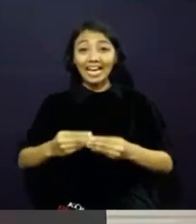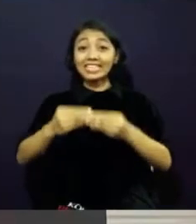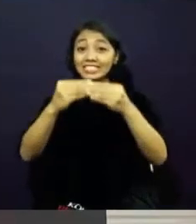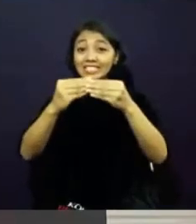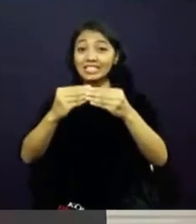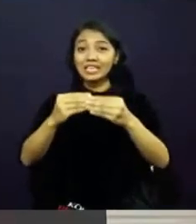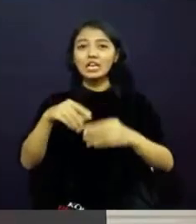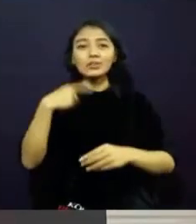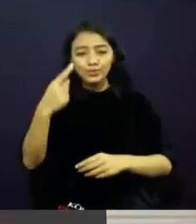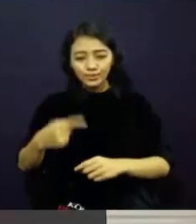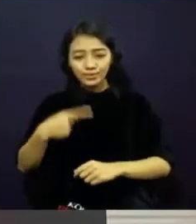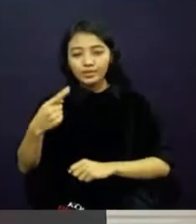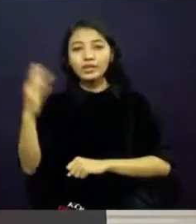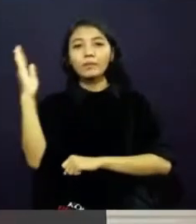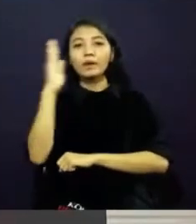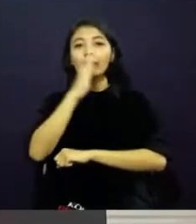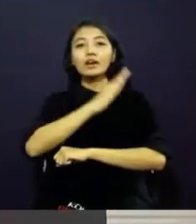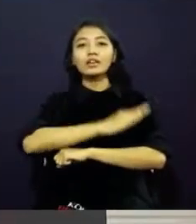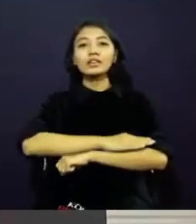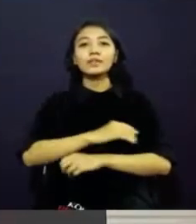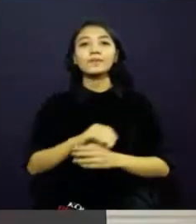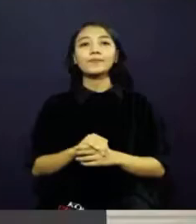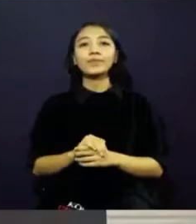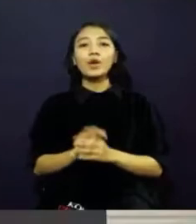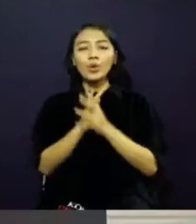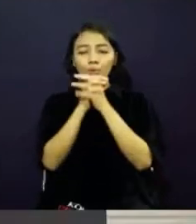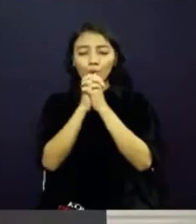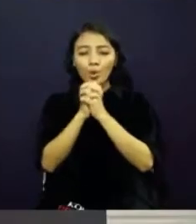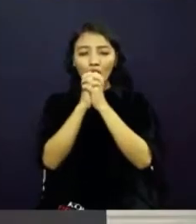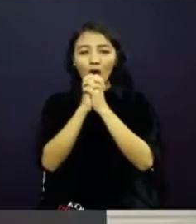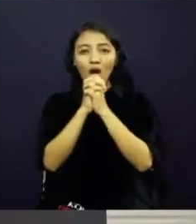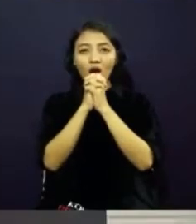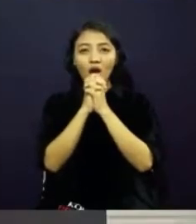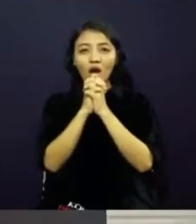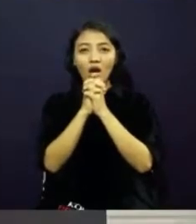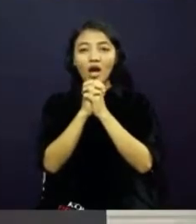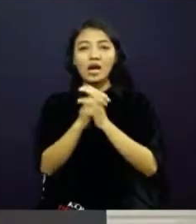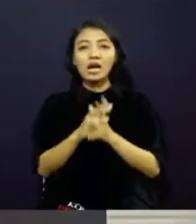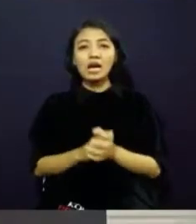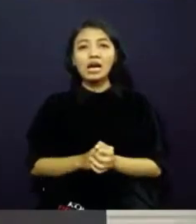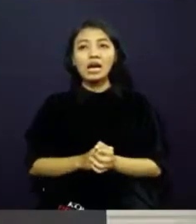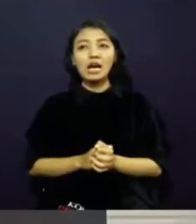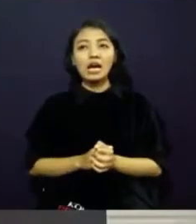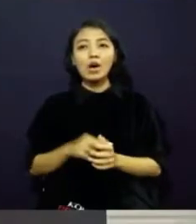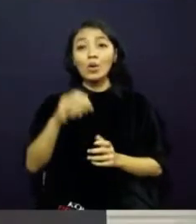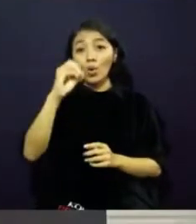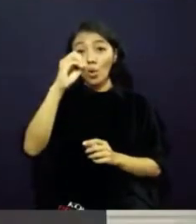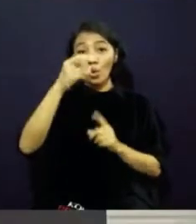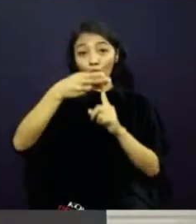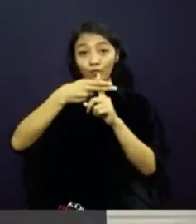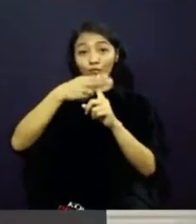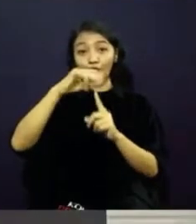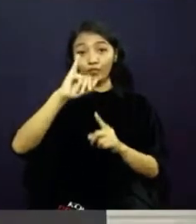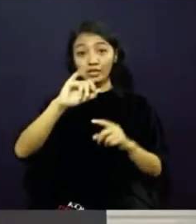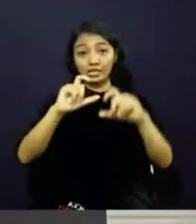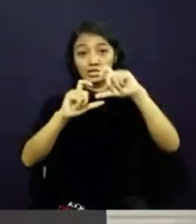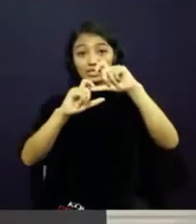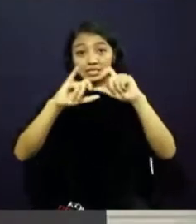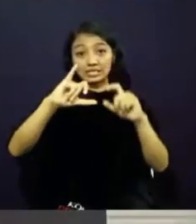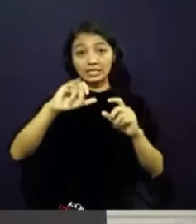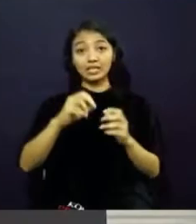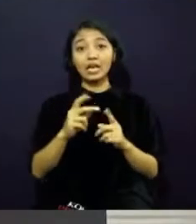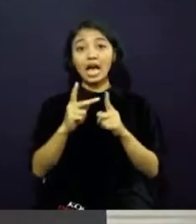atas nama seluruh gereja memang di masa pandemic ini hal ini